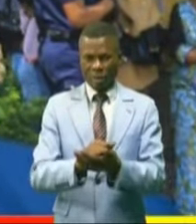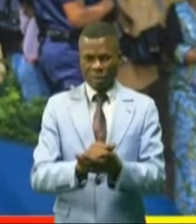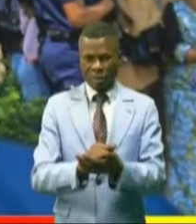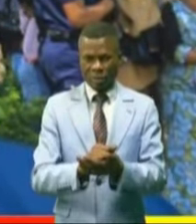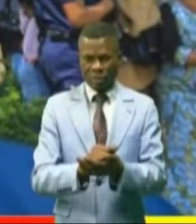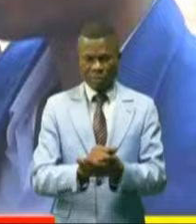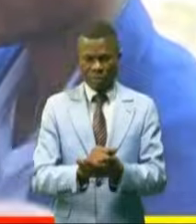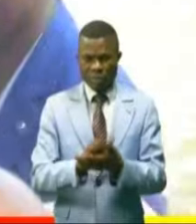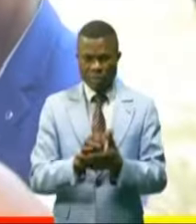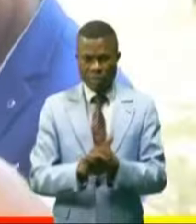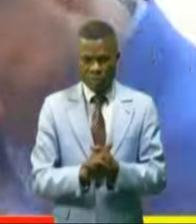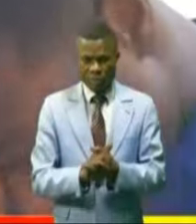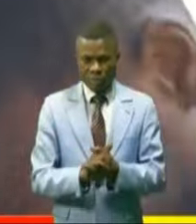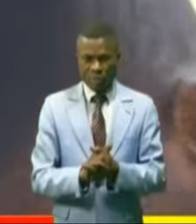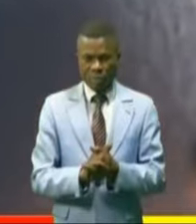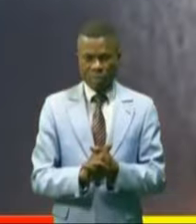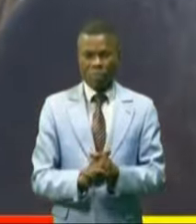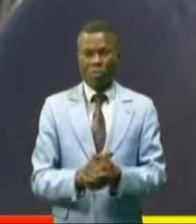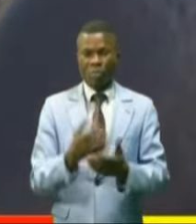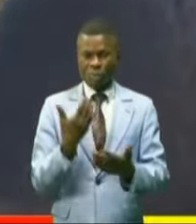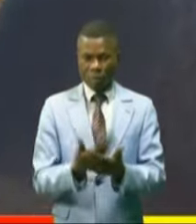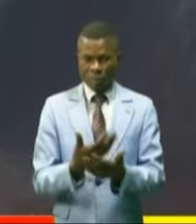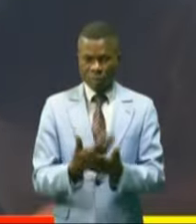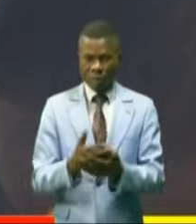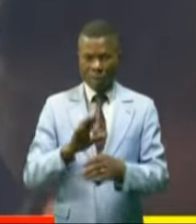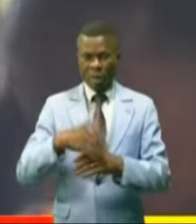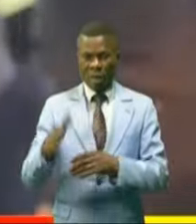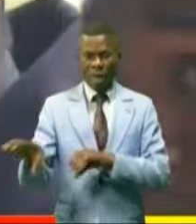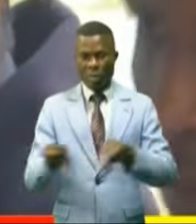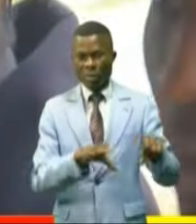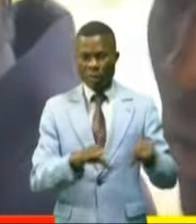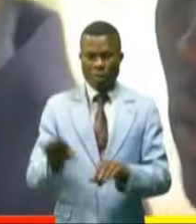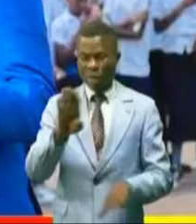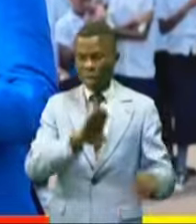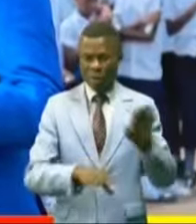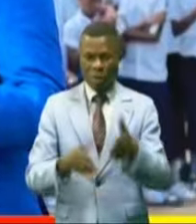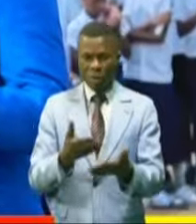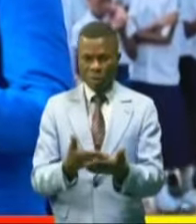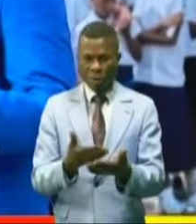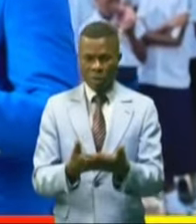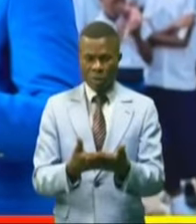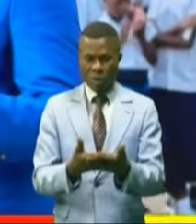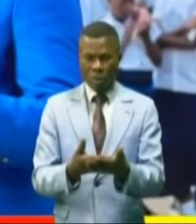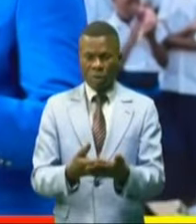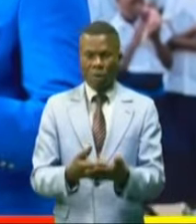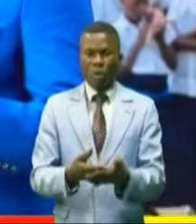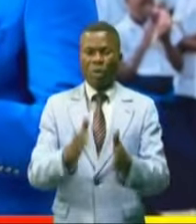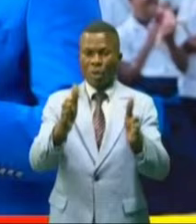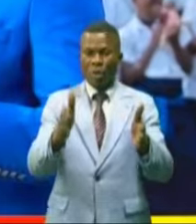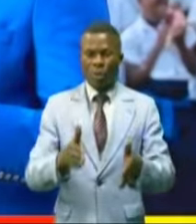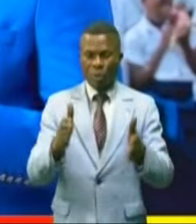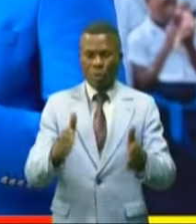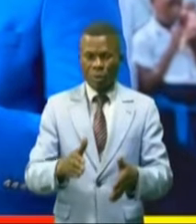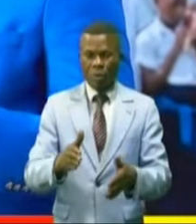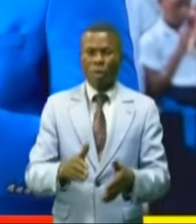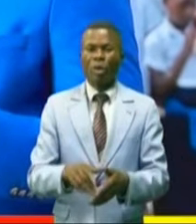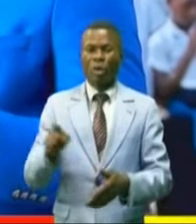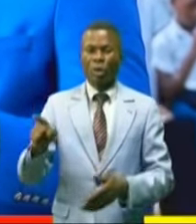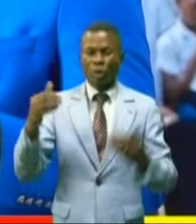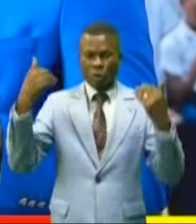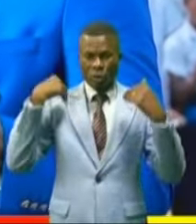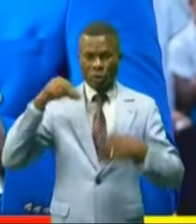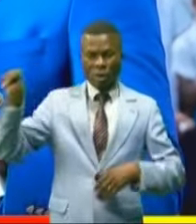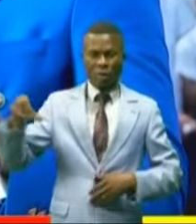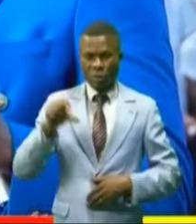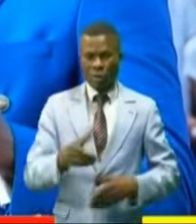Non. Immédiatement après cette cérémonie funèbre, le corps du regretté Jean-Jacques Masumbuko s'est envolé